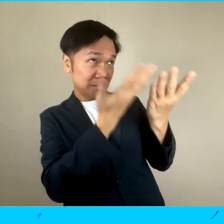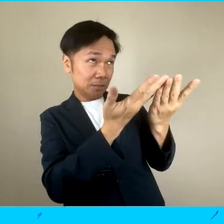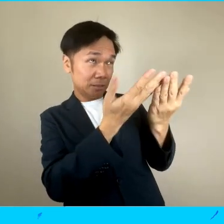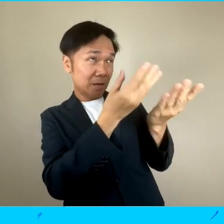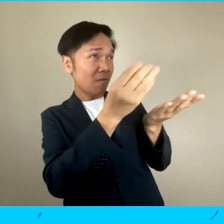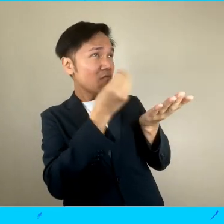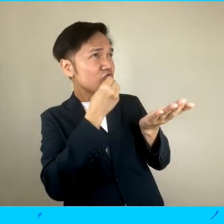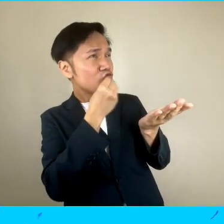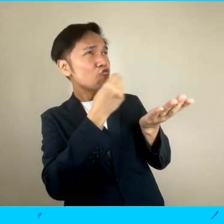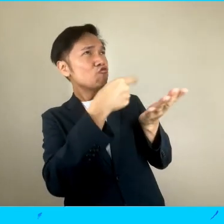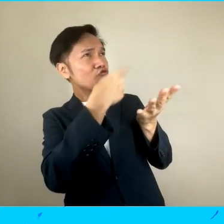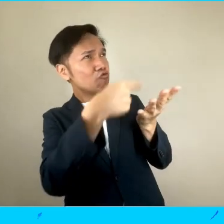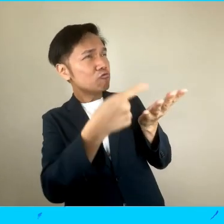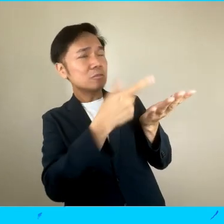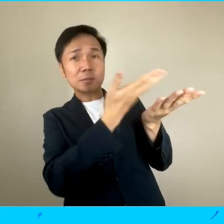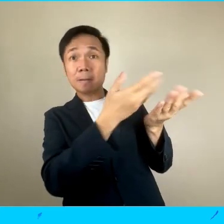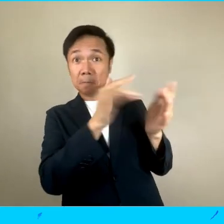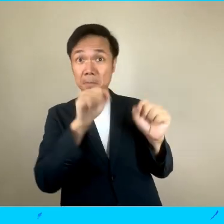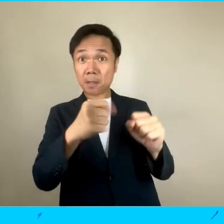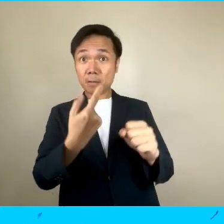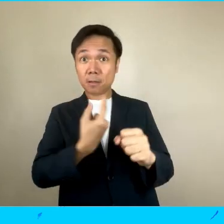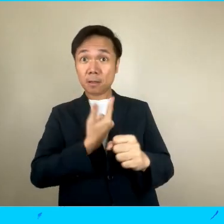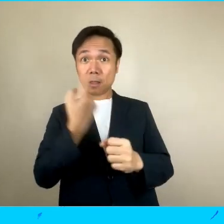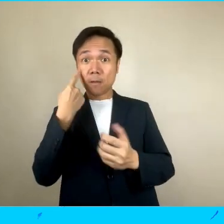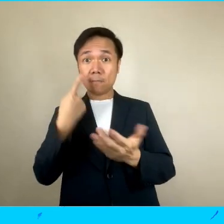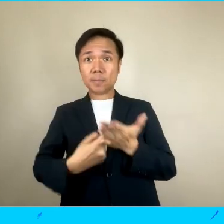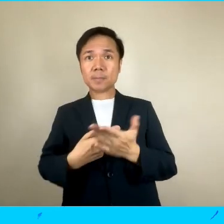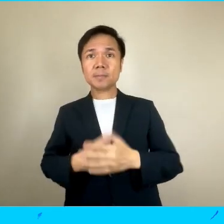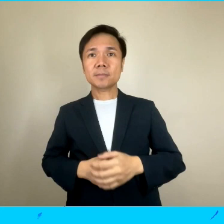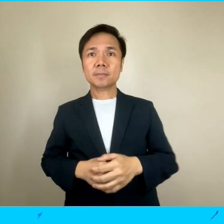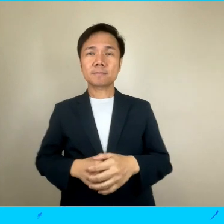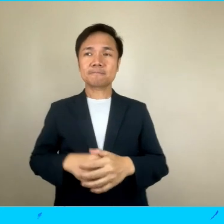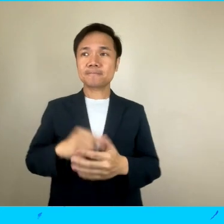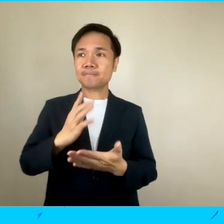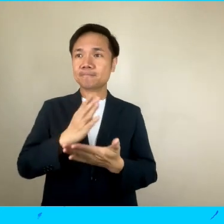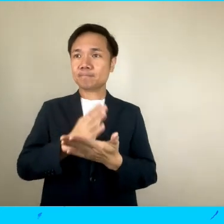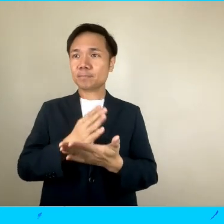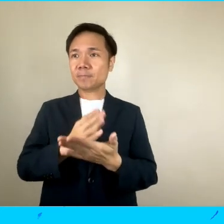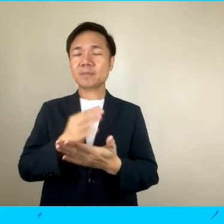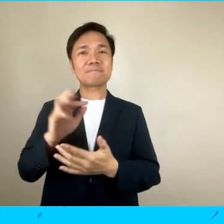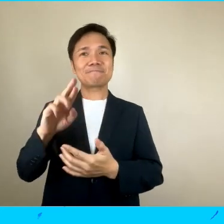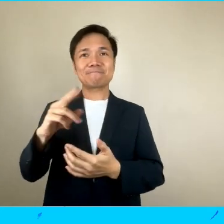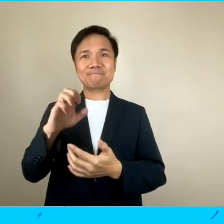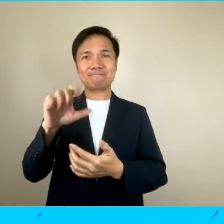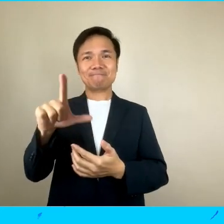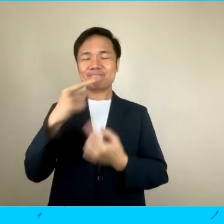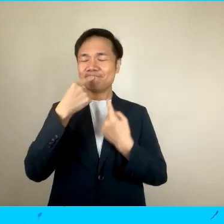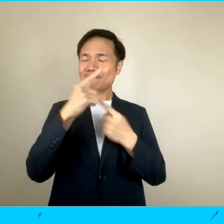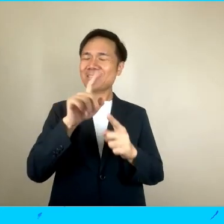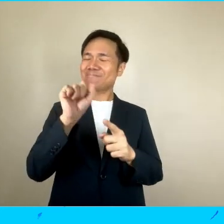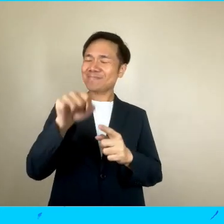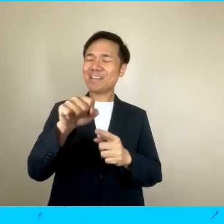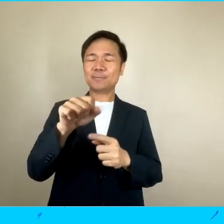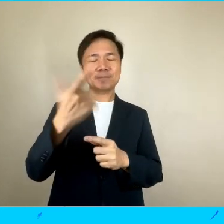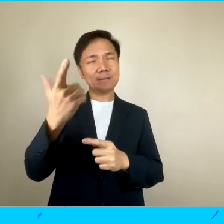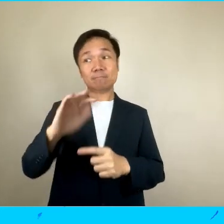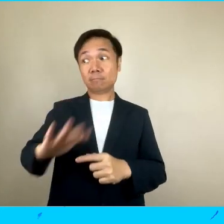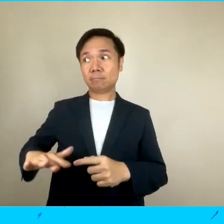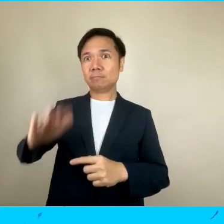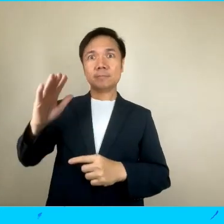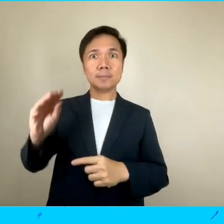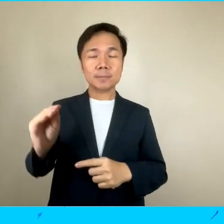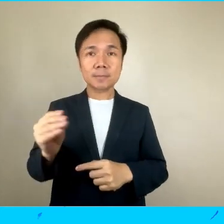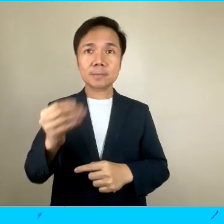Donc, les adolescents peuvent être... L'adolescence est une période merveilleuse, mais quelquefois